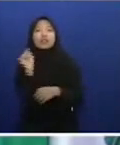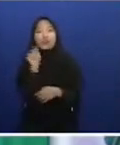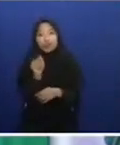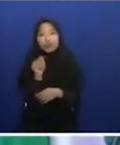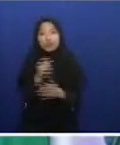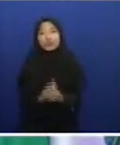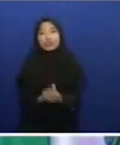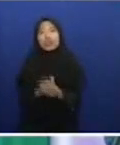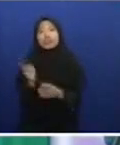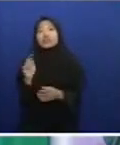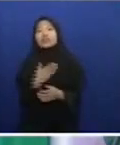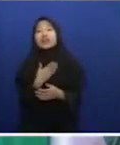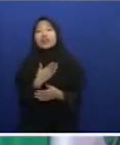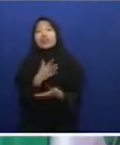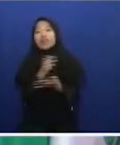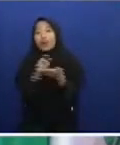Saya sekolah di kampung.